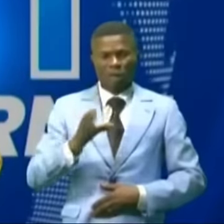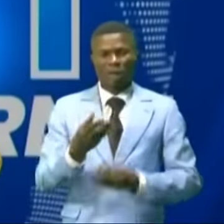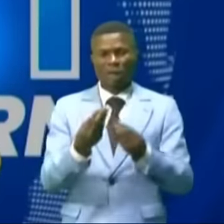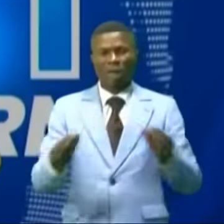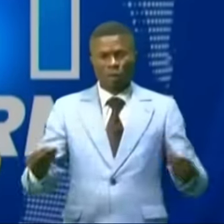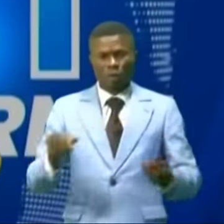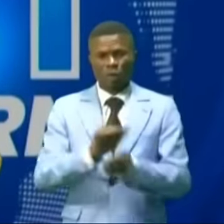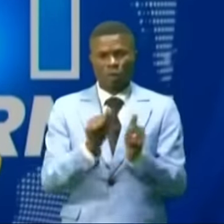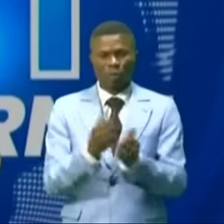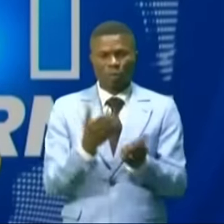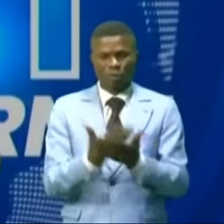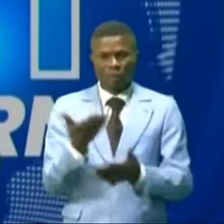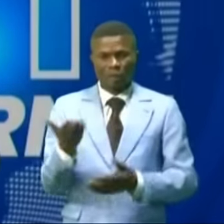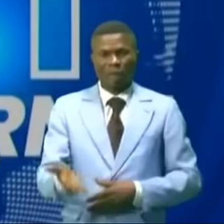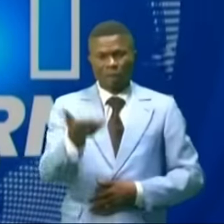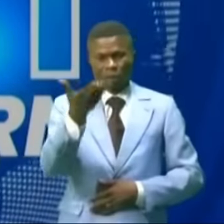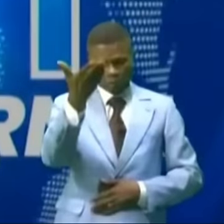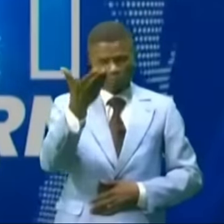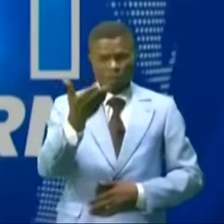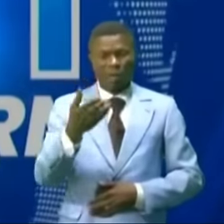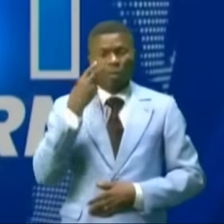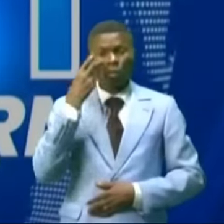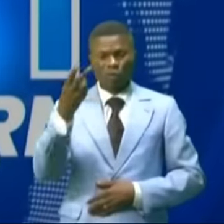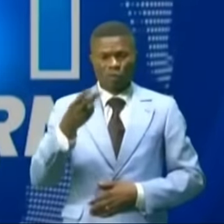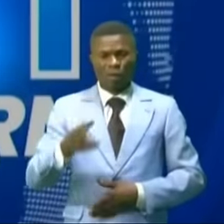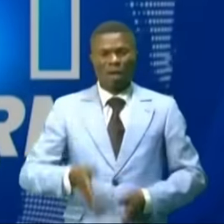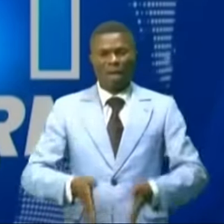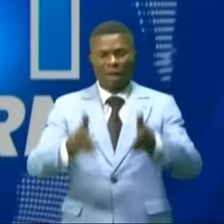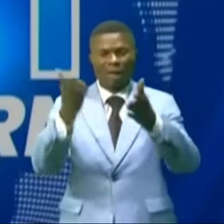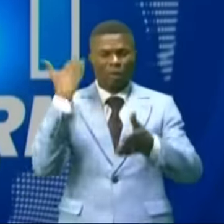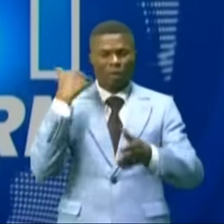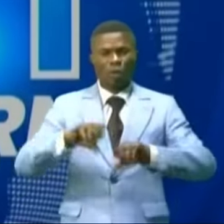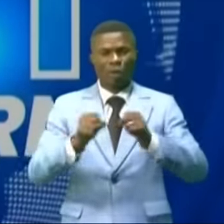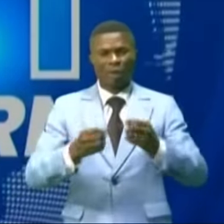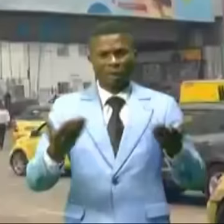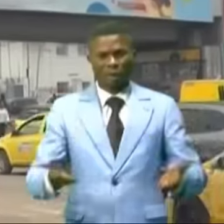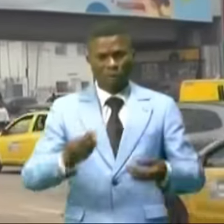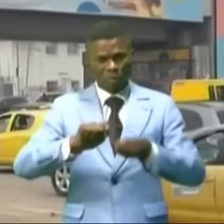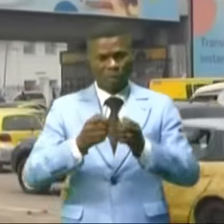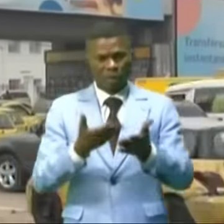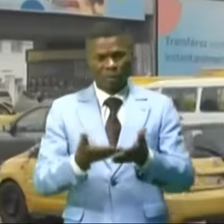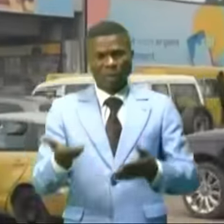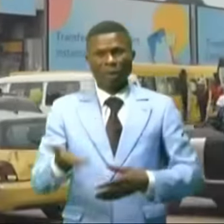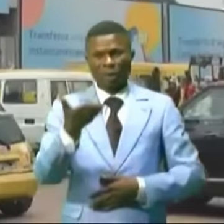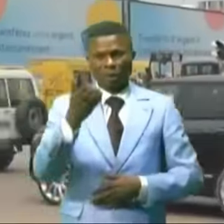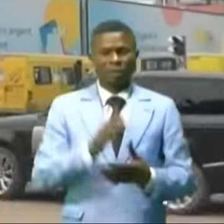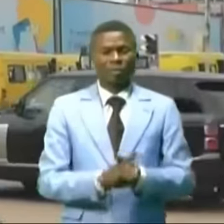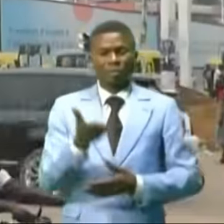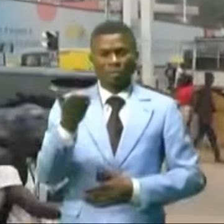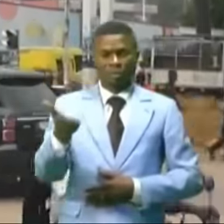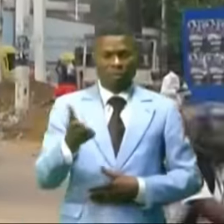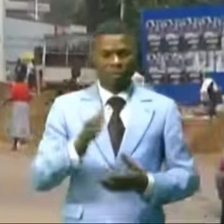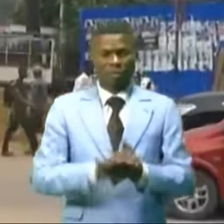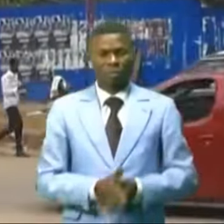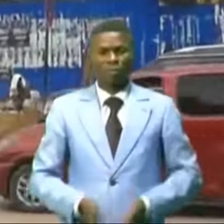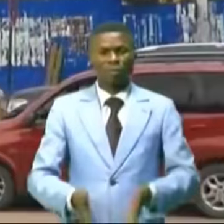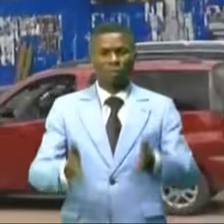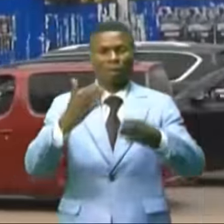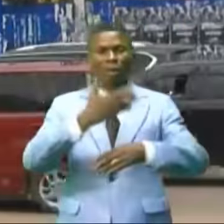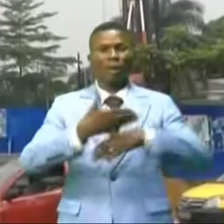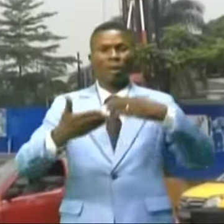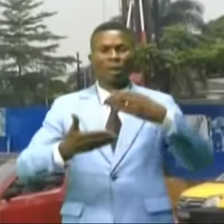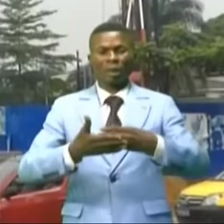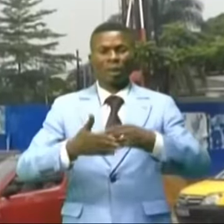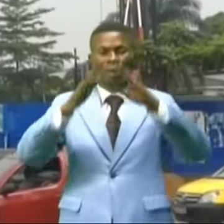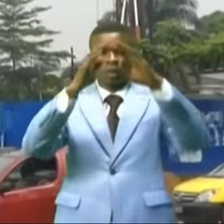attendant une solution durable. Serge Mata nous en dit plus. C'est donc ici, dans ces chantiers de construction d'un